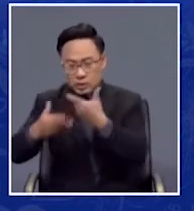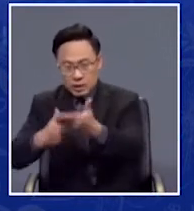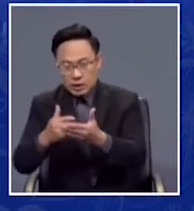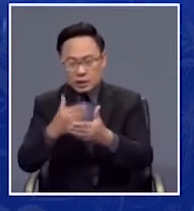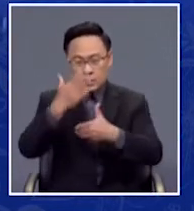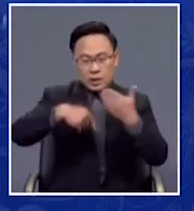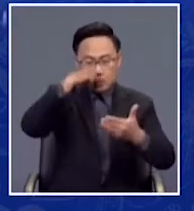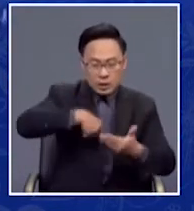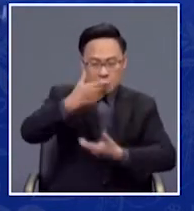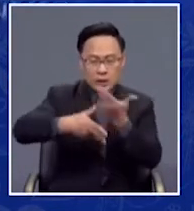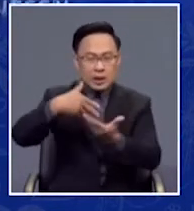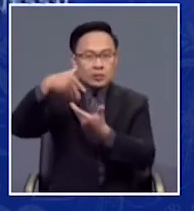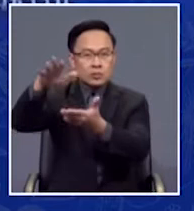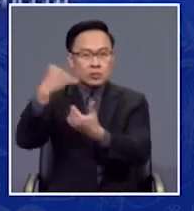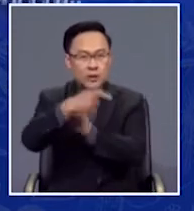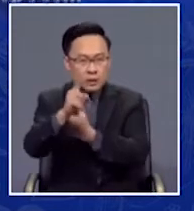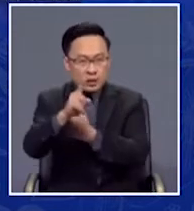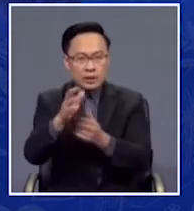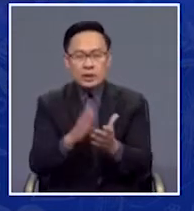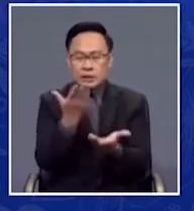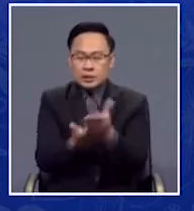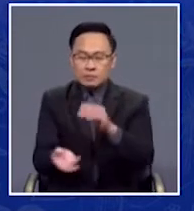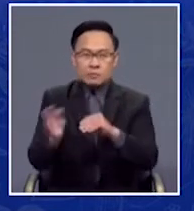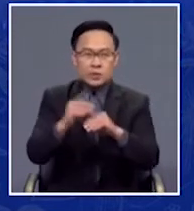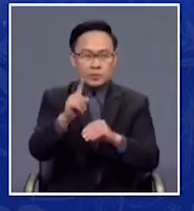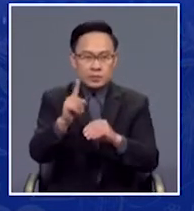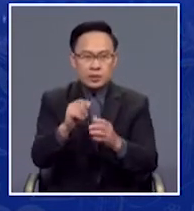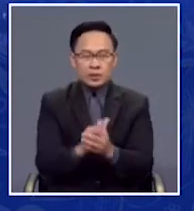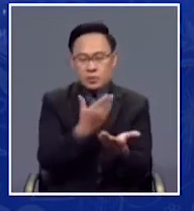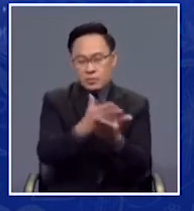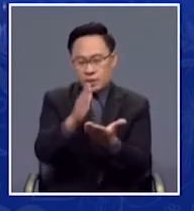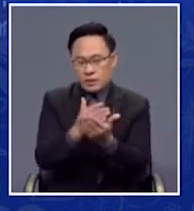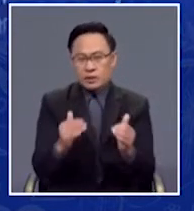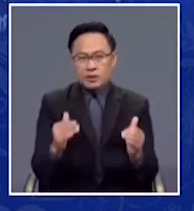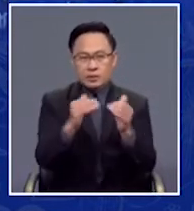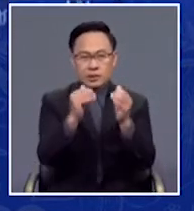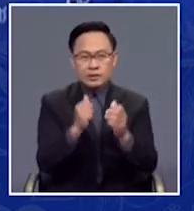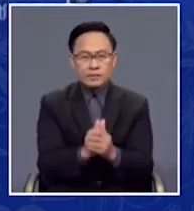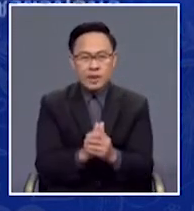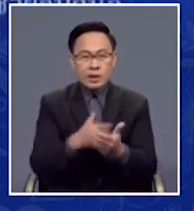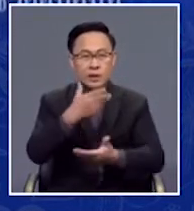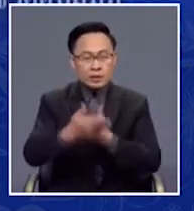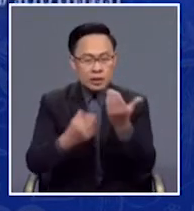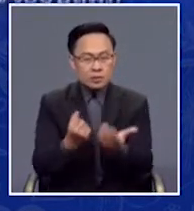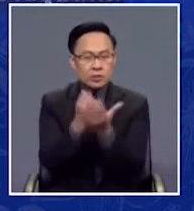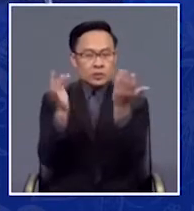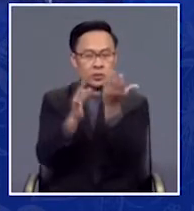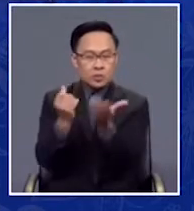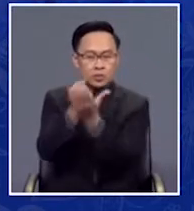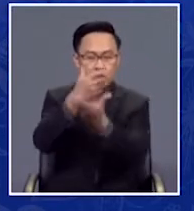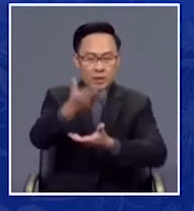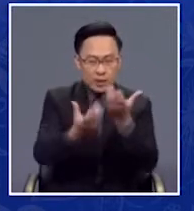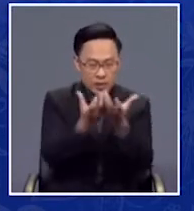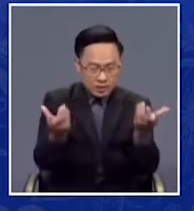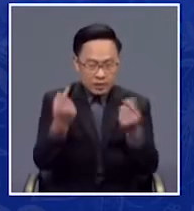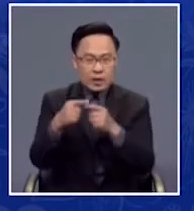หรือว่าขายในเมืองไทยมูลค่าเพิ่มก้อนใหญ่ๆต้องแบ่งปันใช้ไอทีสร้างตลาดสร้างยอดขาย